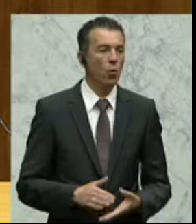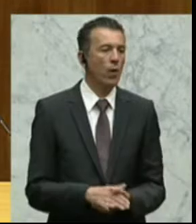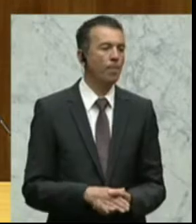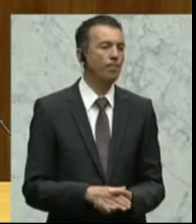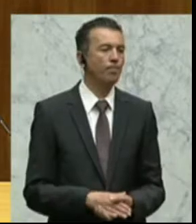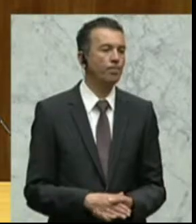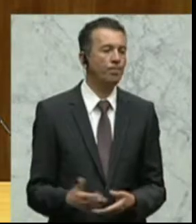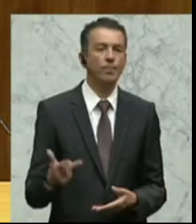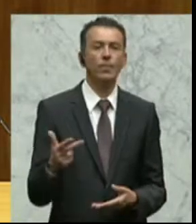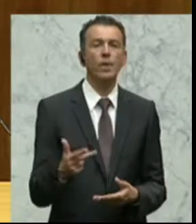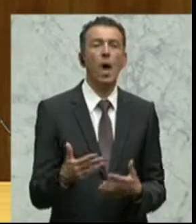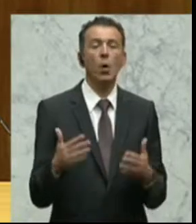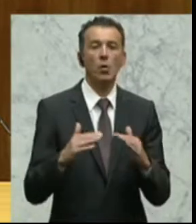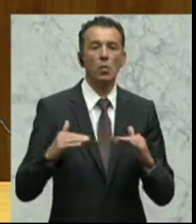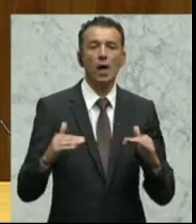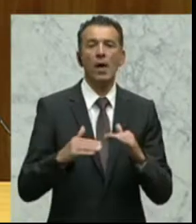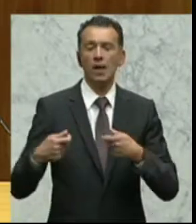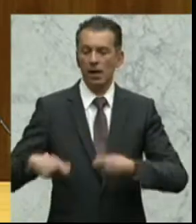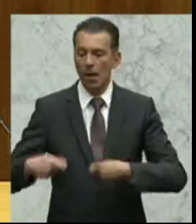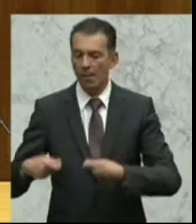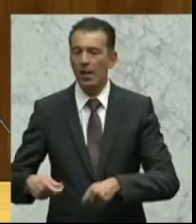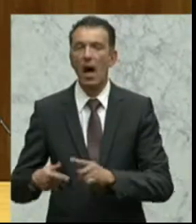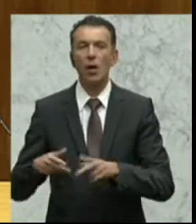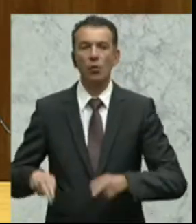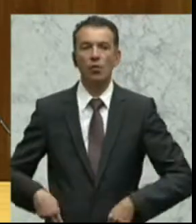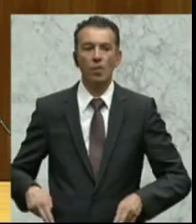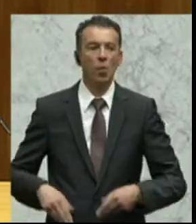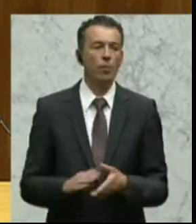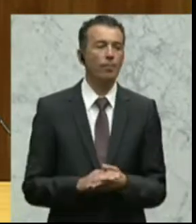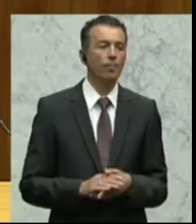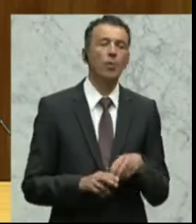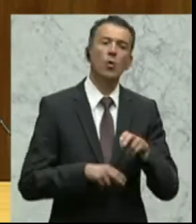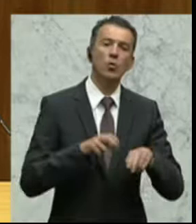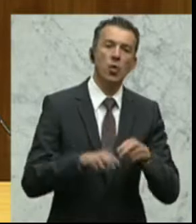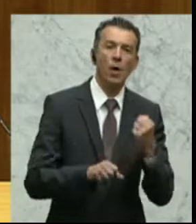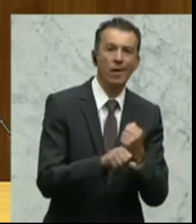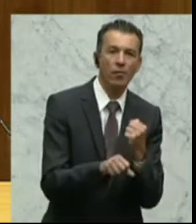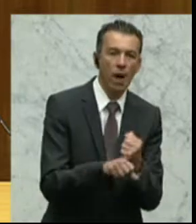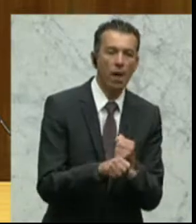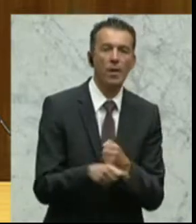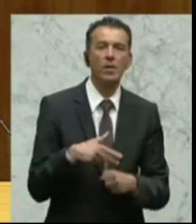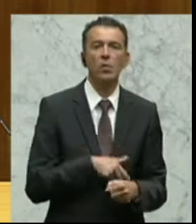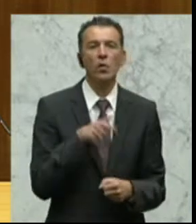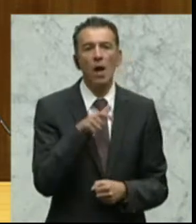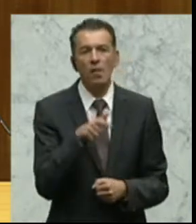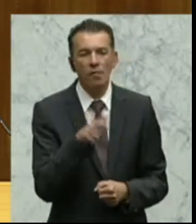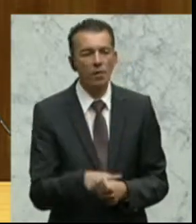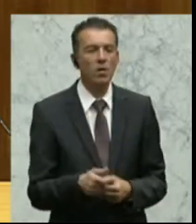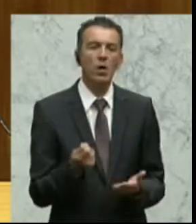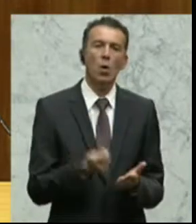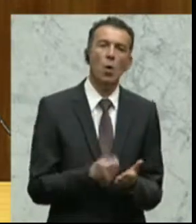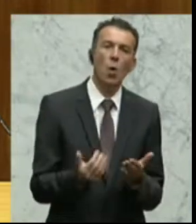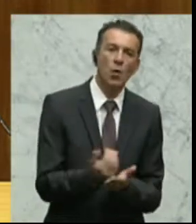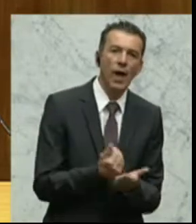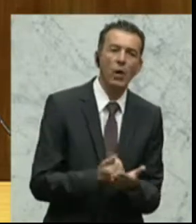3 große Bereiche anschaut, nämlich die Kapital- und Vermögensteuern, die Steuern auf Arbeit, also Sozialversicherungsbeiträge, Lohneinkommensteuer und